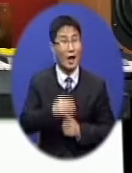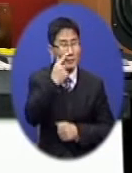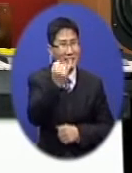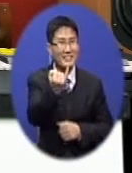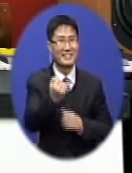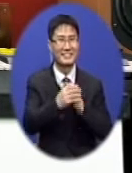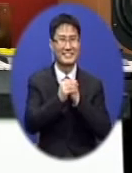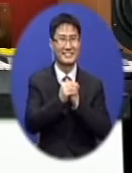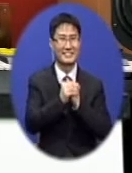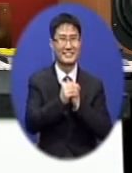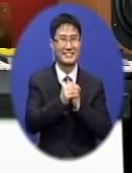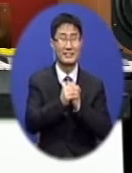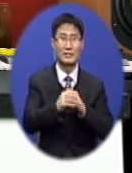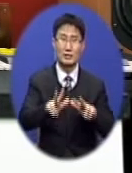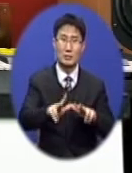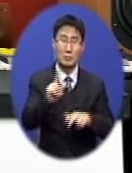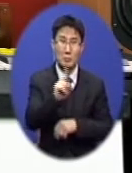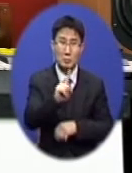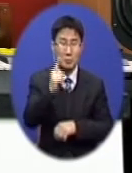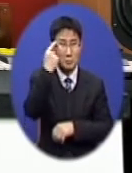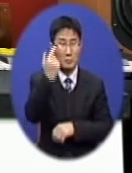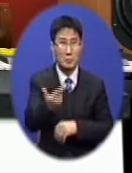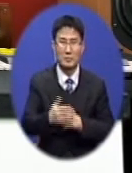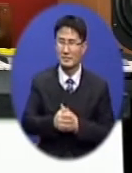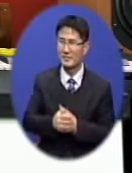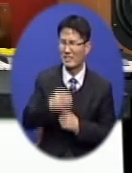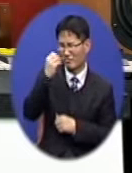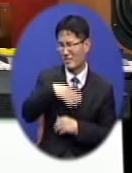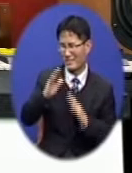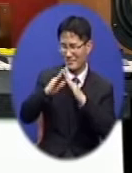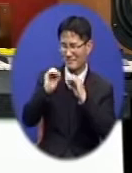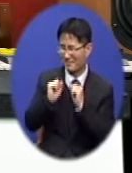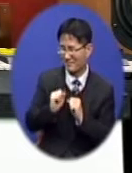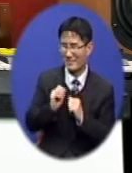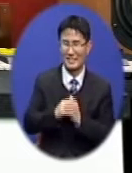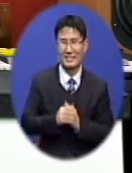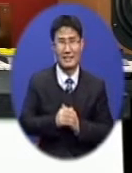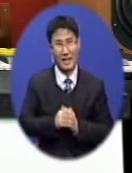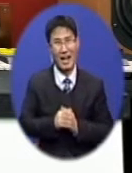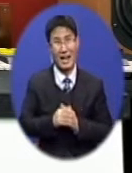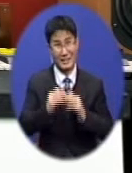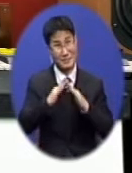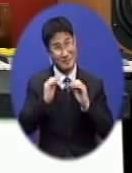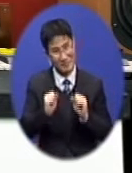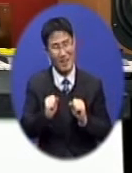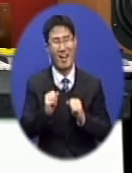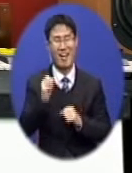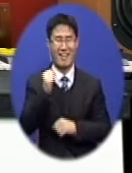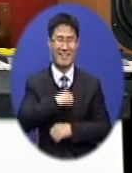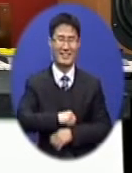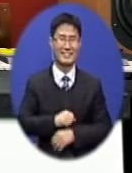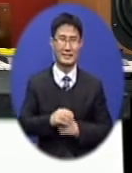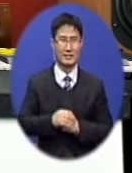어머니. 네. 지금 뭐 하고 계셨어요? 그냥 집에 있었어요. 아, 집에 계셨어요? 네.